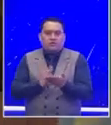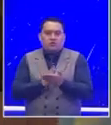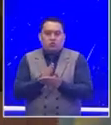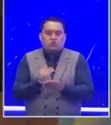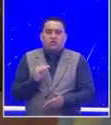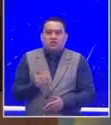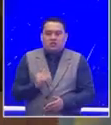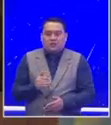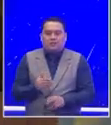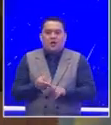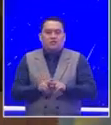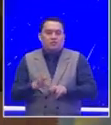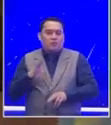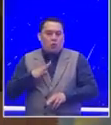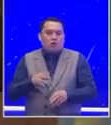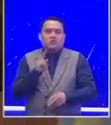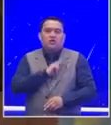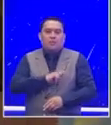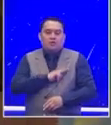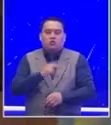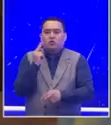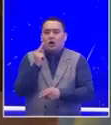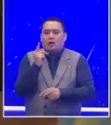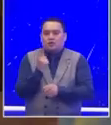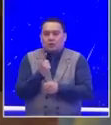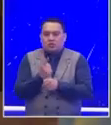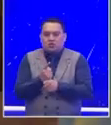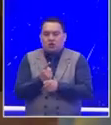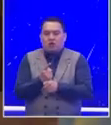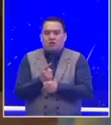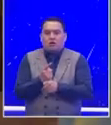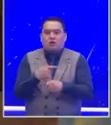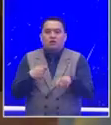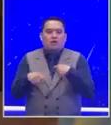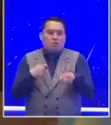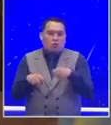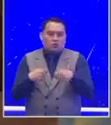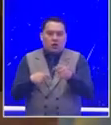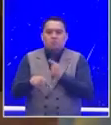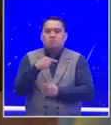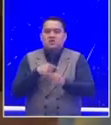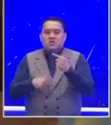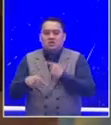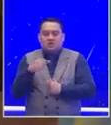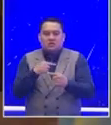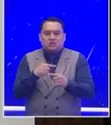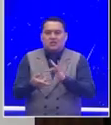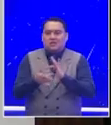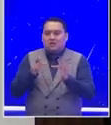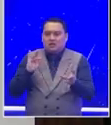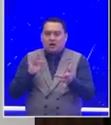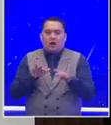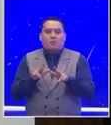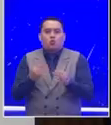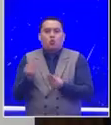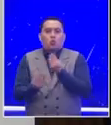такси. Запрещена работа торговых центров непродовольственного назначения, бизнес-центров, интернет- и